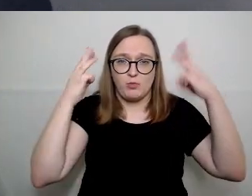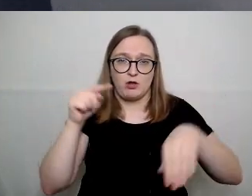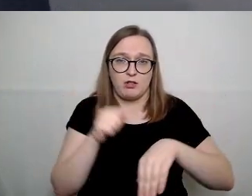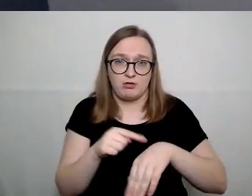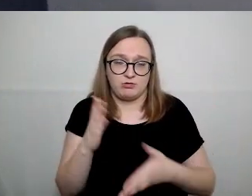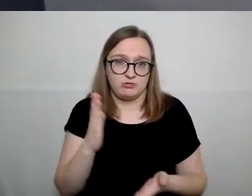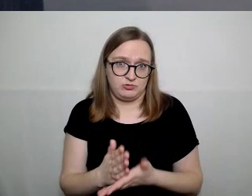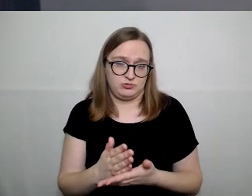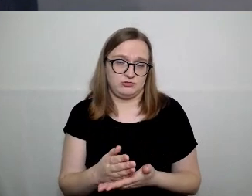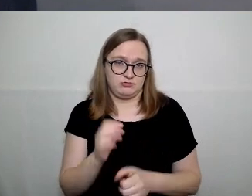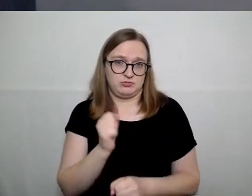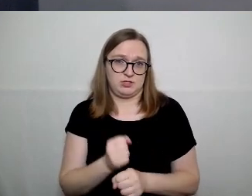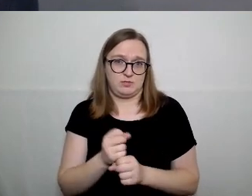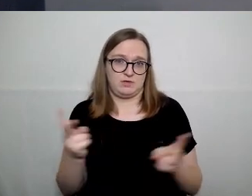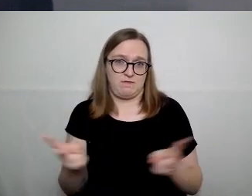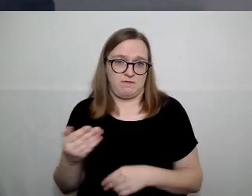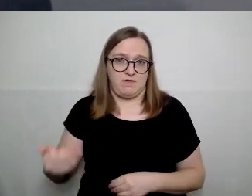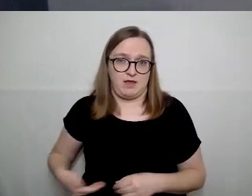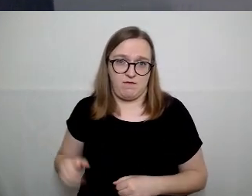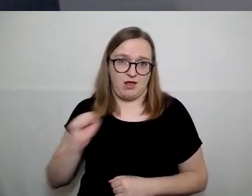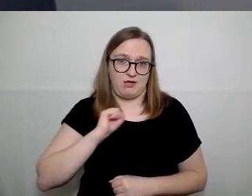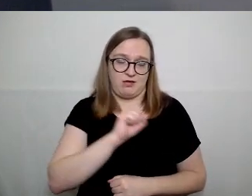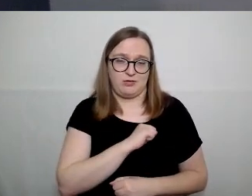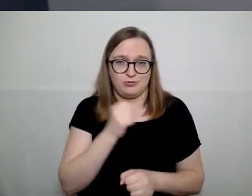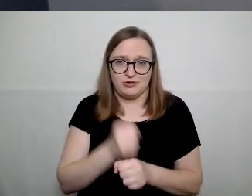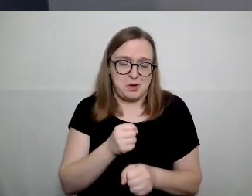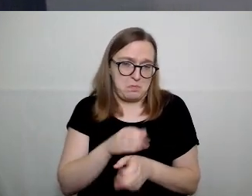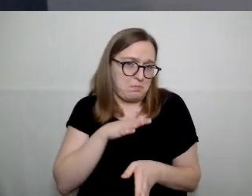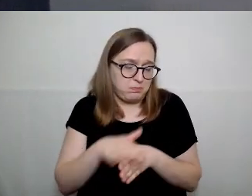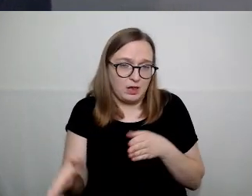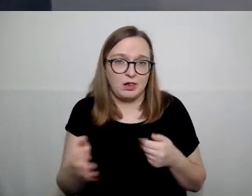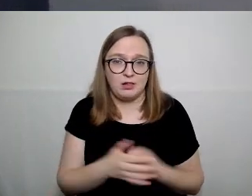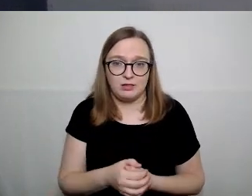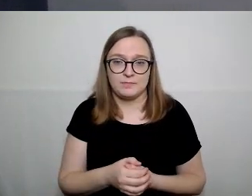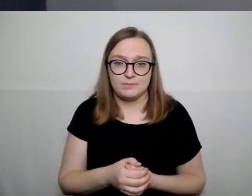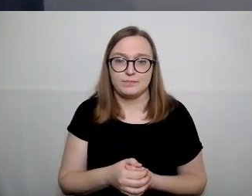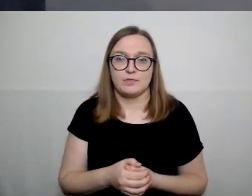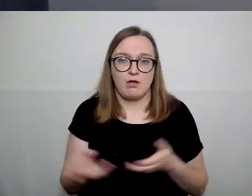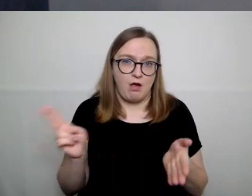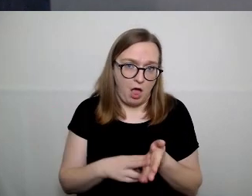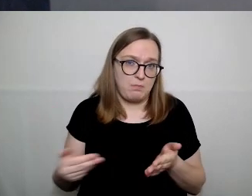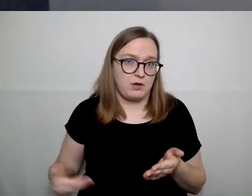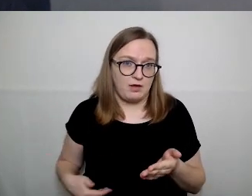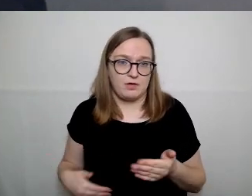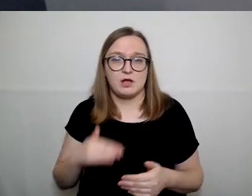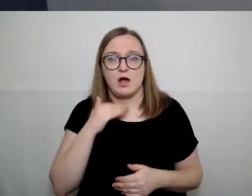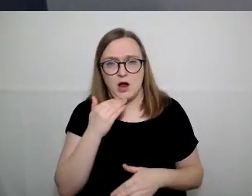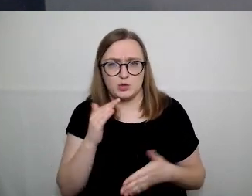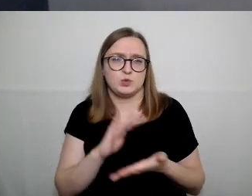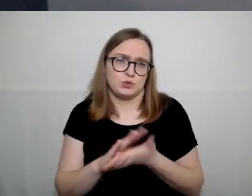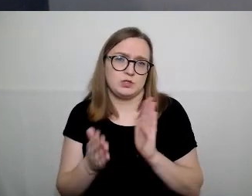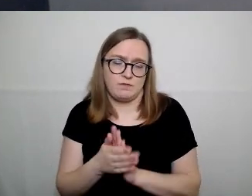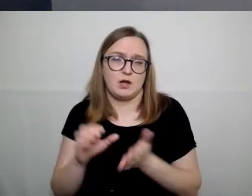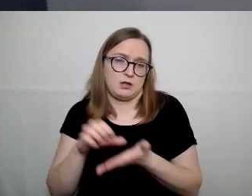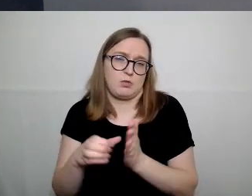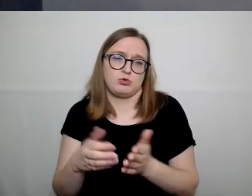taip gyvena gydytojai pilnai, ten apsigyvenę, aišku, sutvarkyti normaliai tie butai.